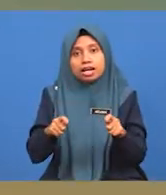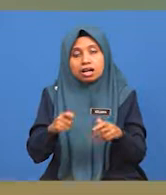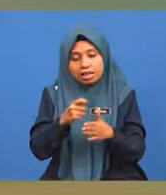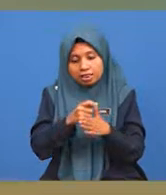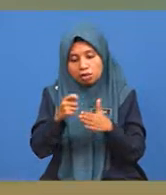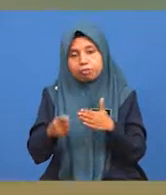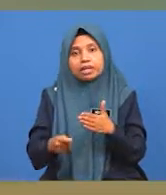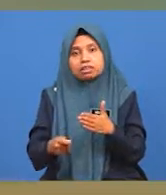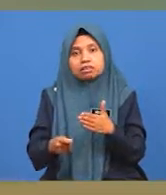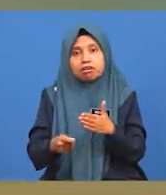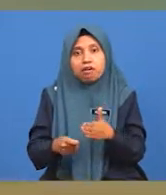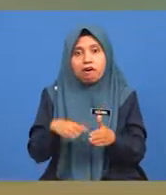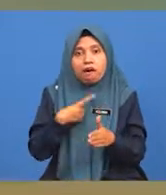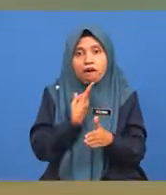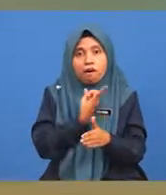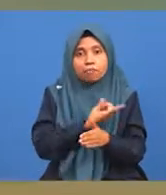telah tamat.